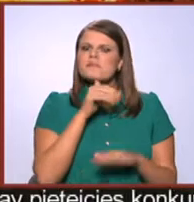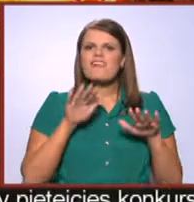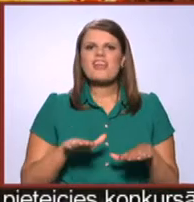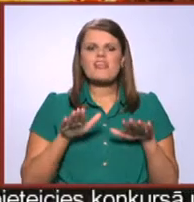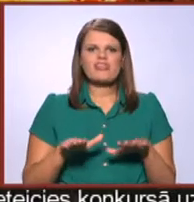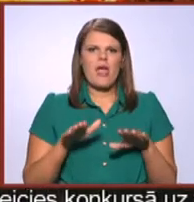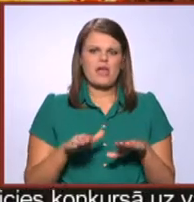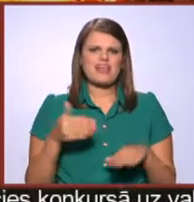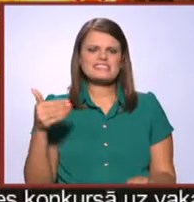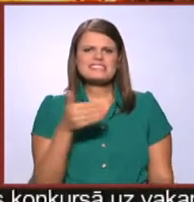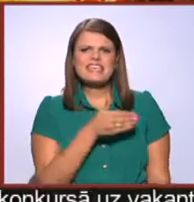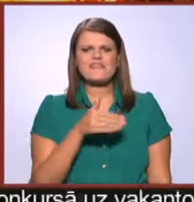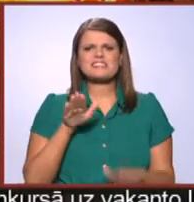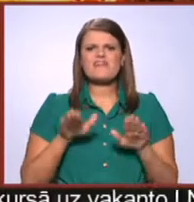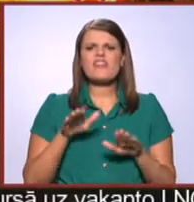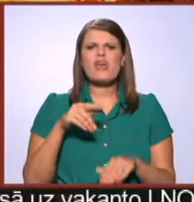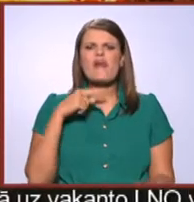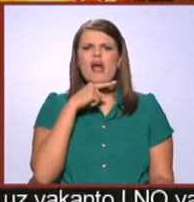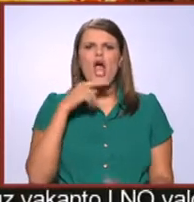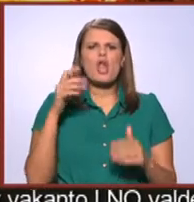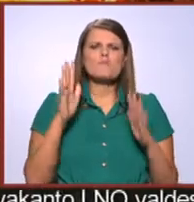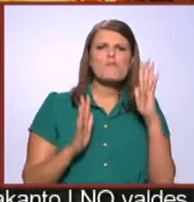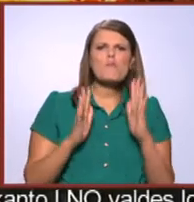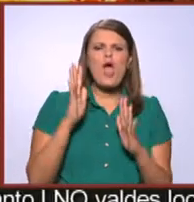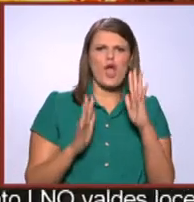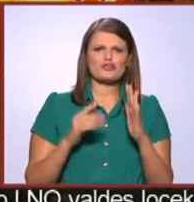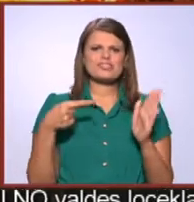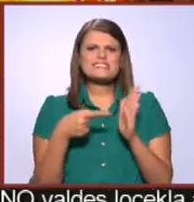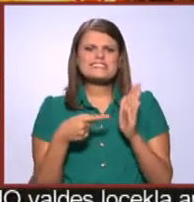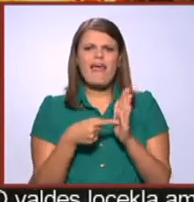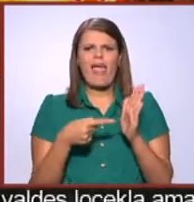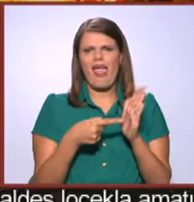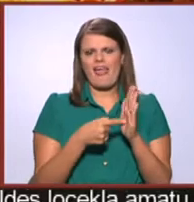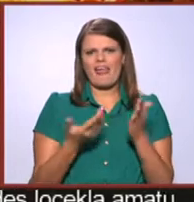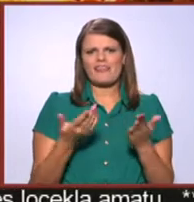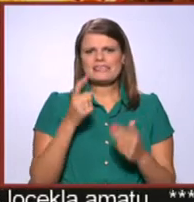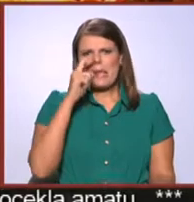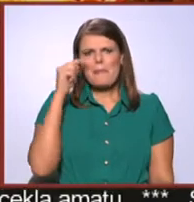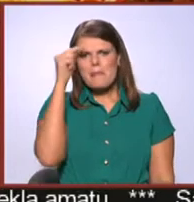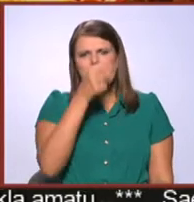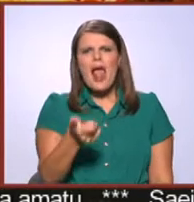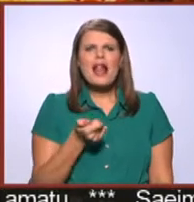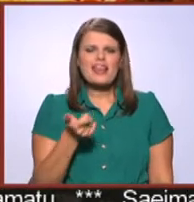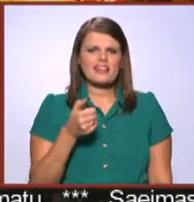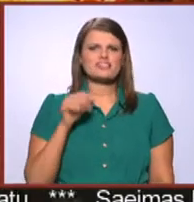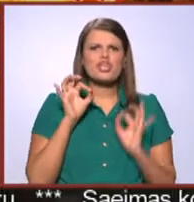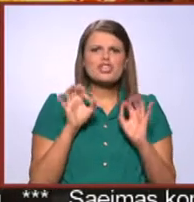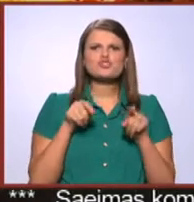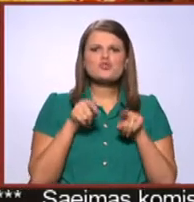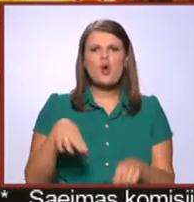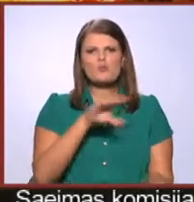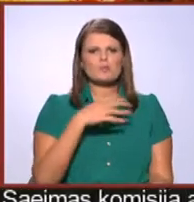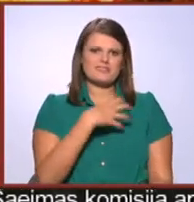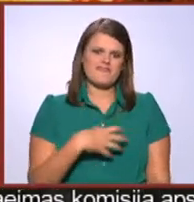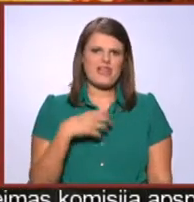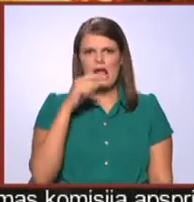vēlas vietējās zīves, vietējās gaļas, meža gaļas, sēnes, mellenes, mežogas. Tas ir tas, ar ko mēs varam lepoties un mums ar to